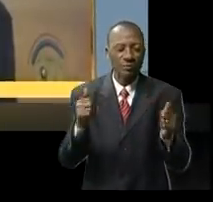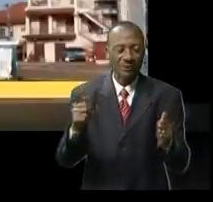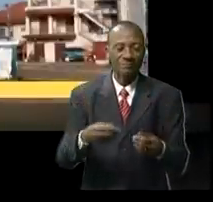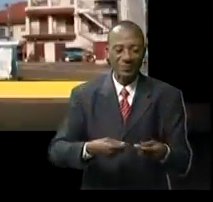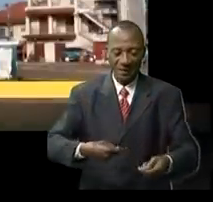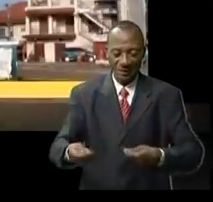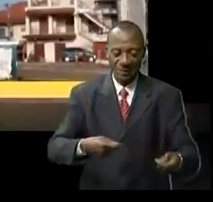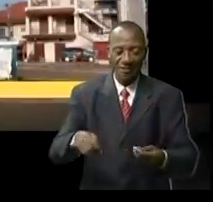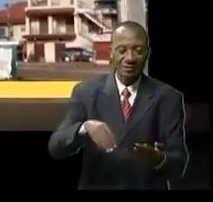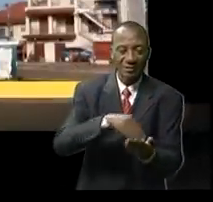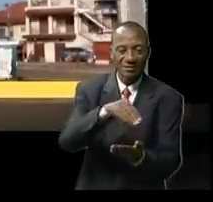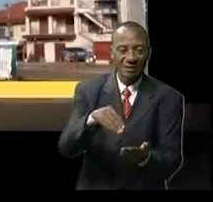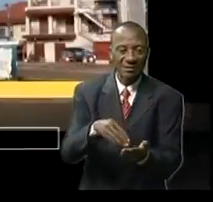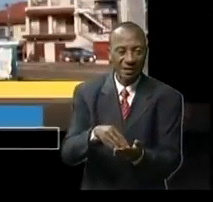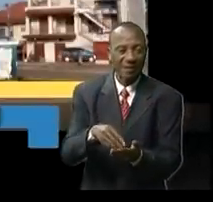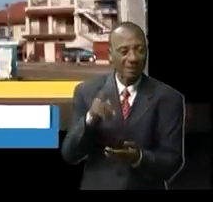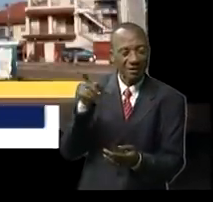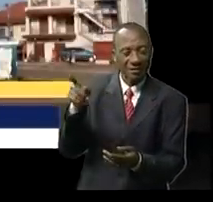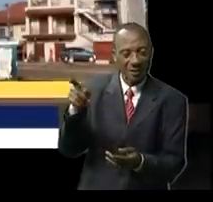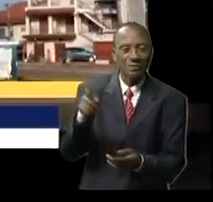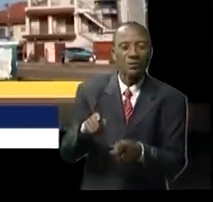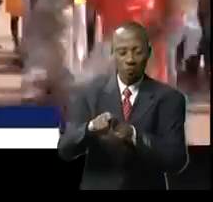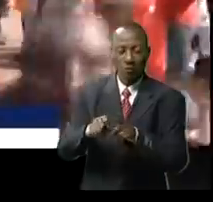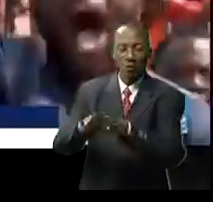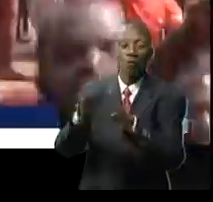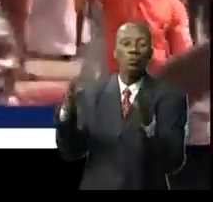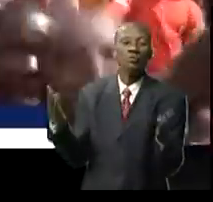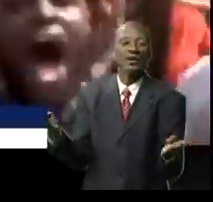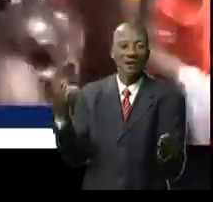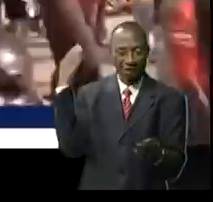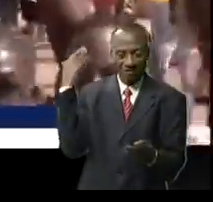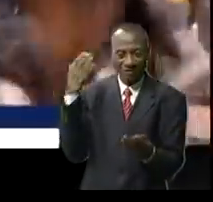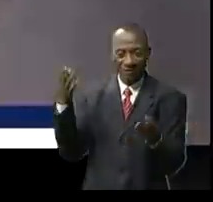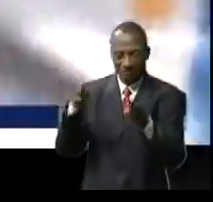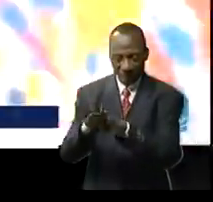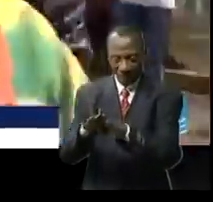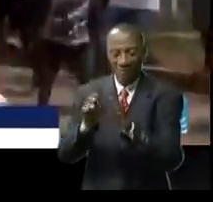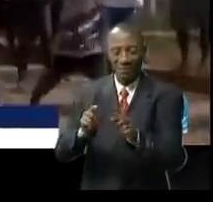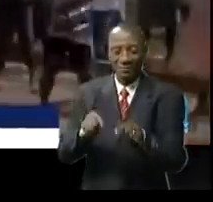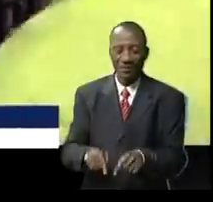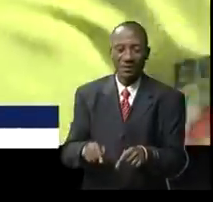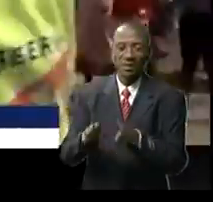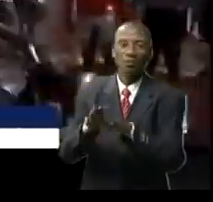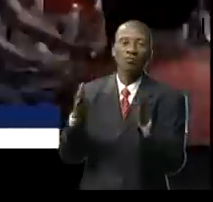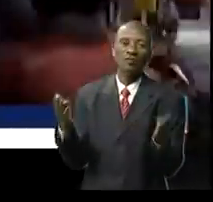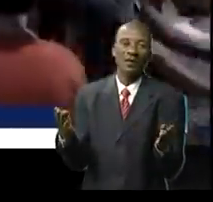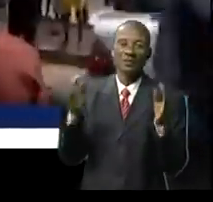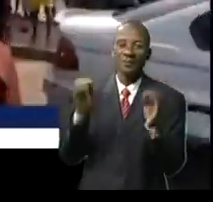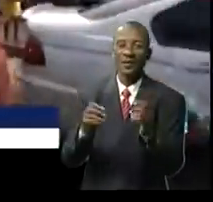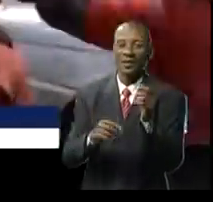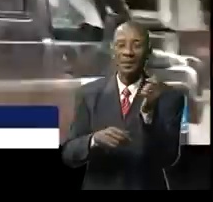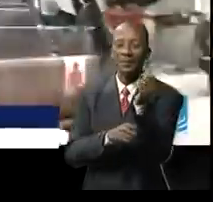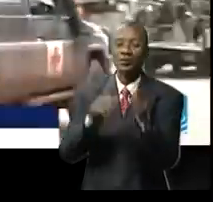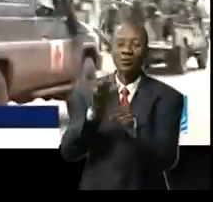de Madina était étonnamment inactif. Le calme était entrecoupé par des applaudissements de quelques résidents sortis dans la